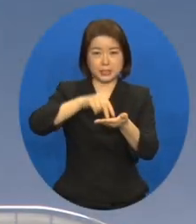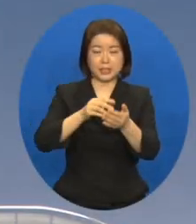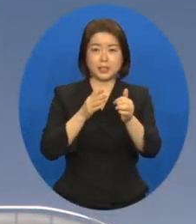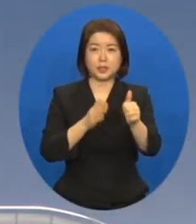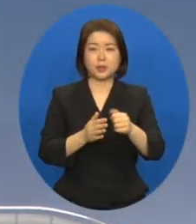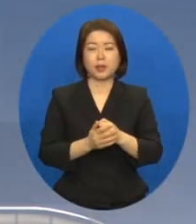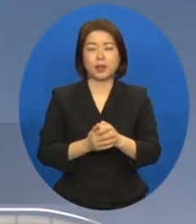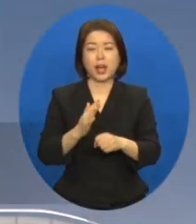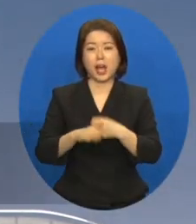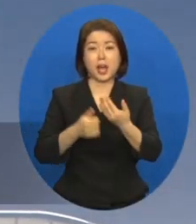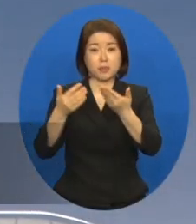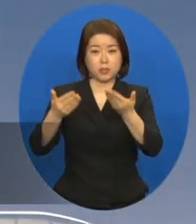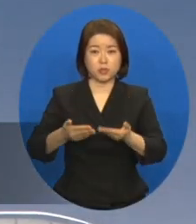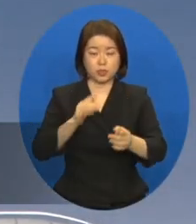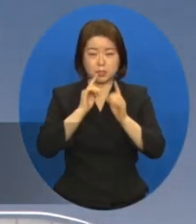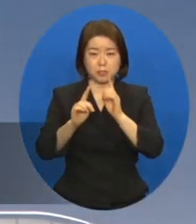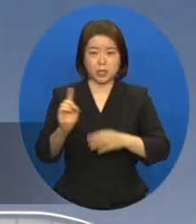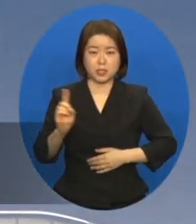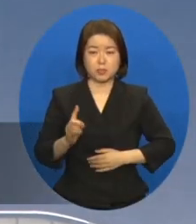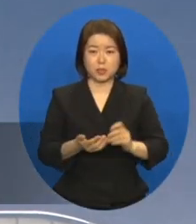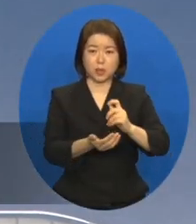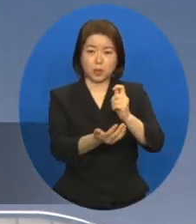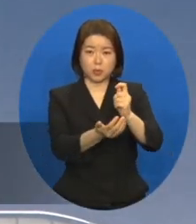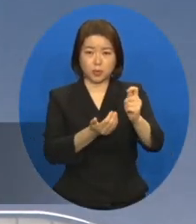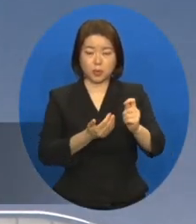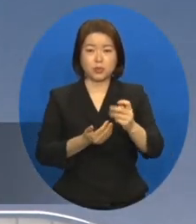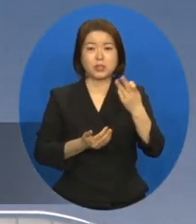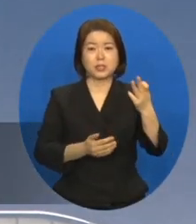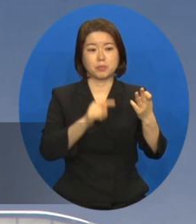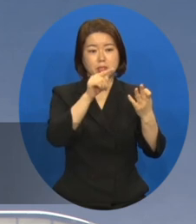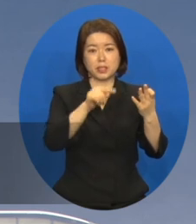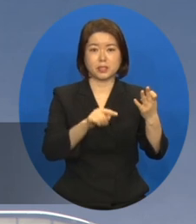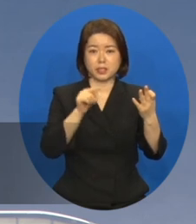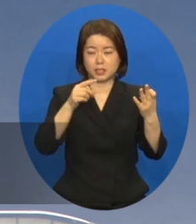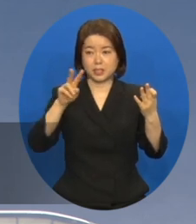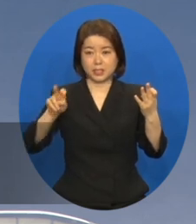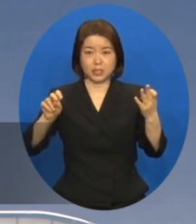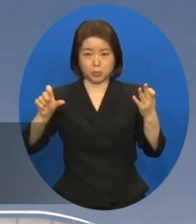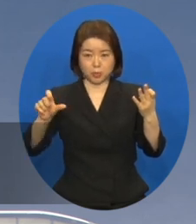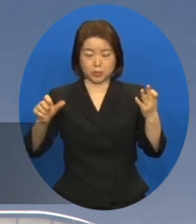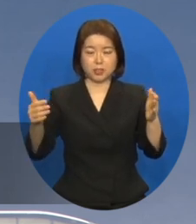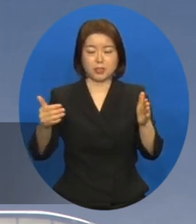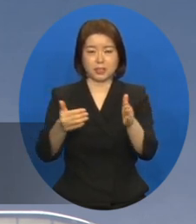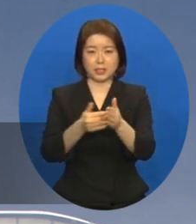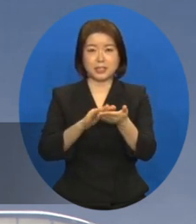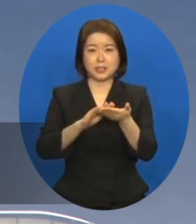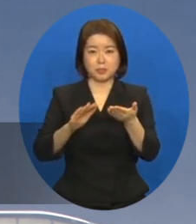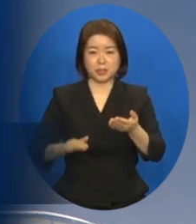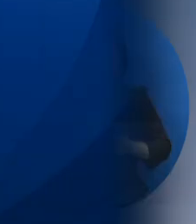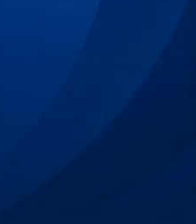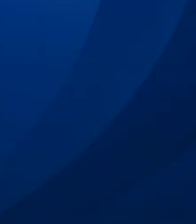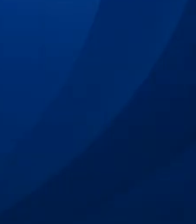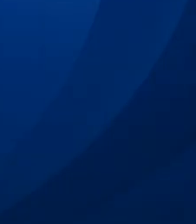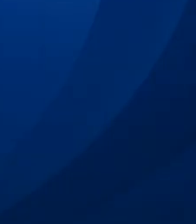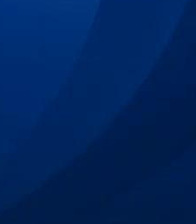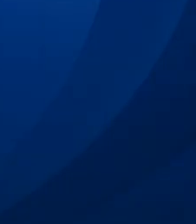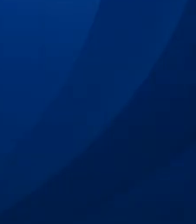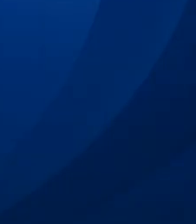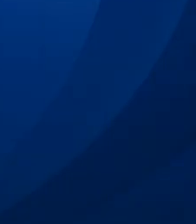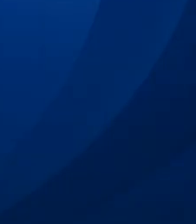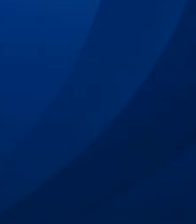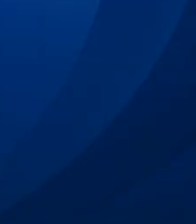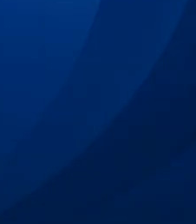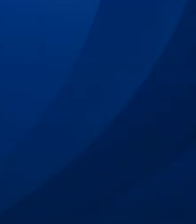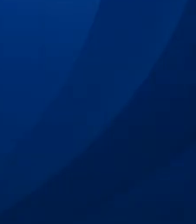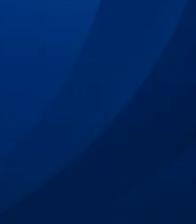오늘 하나님께서 우리에게 주시는 말씀은 고린도전서 14장 1절에서 25절까지의 말씀입니다. 봉독은